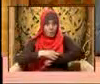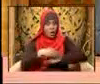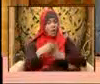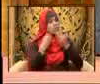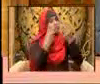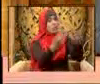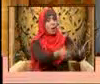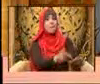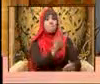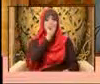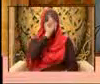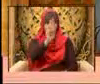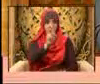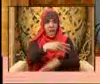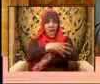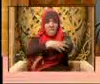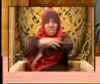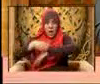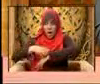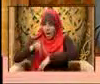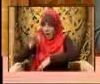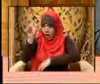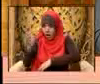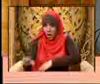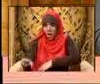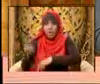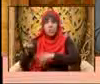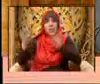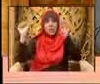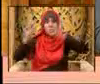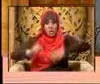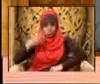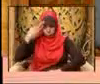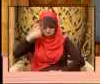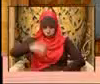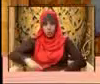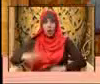العمل وعنده حرفة إذا نساعده على حرفته